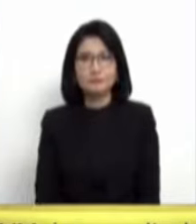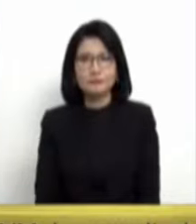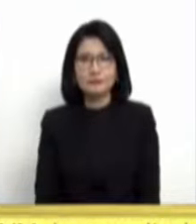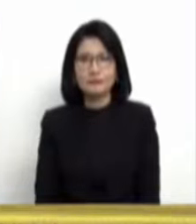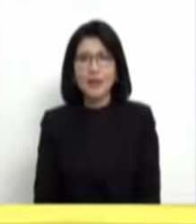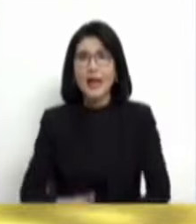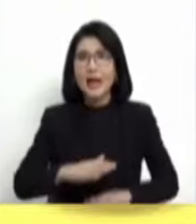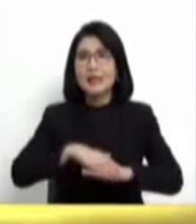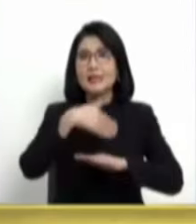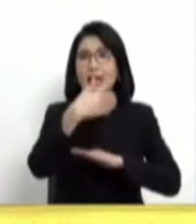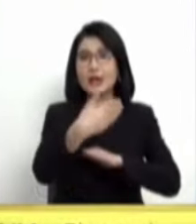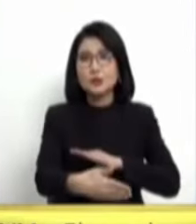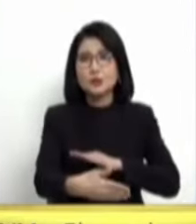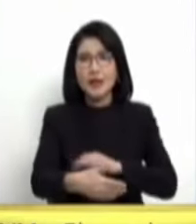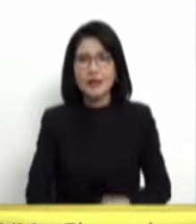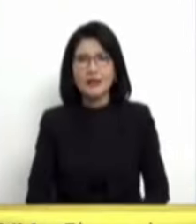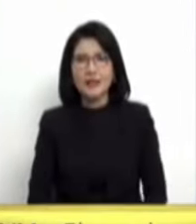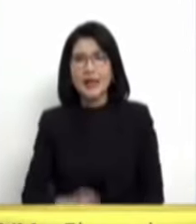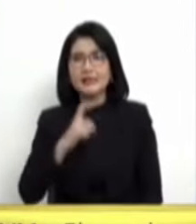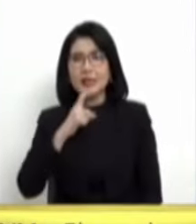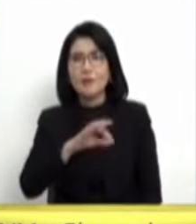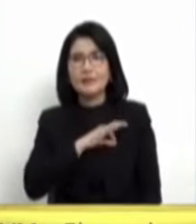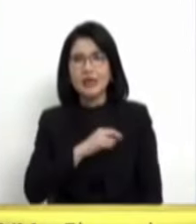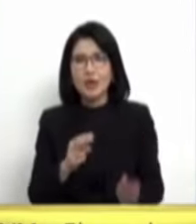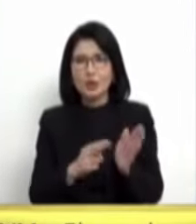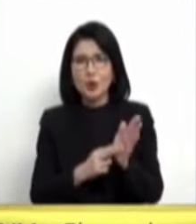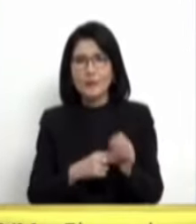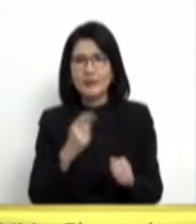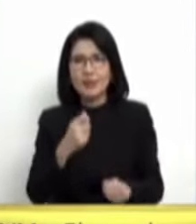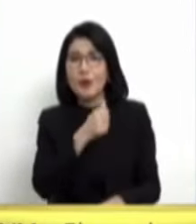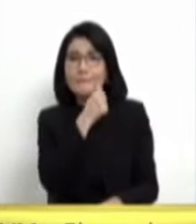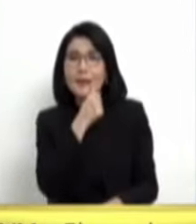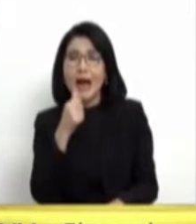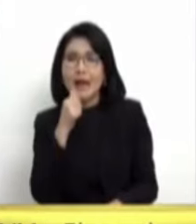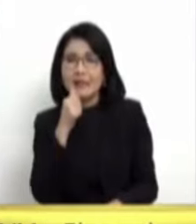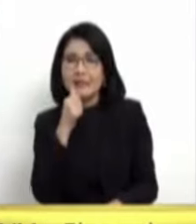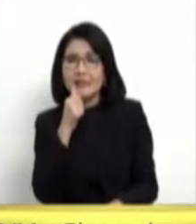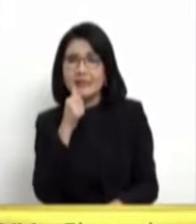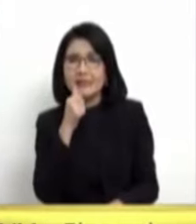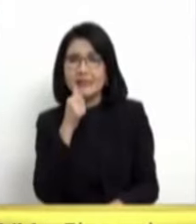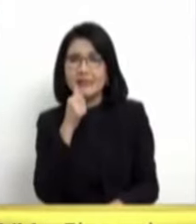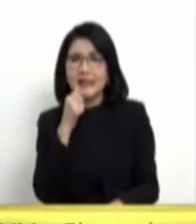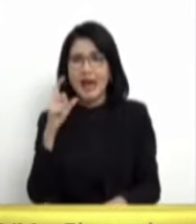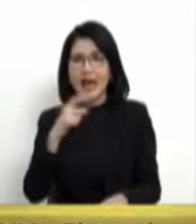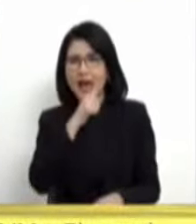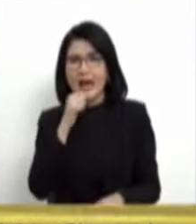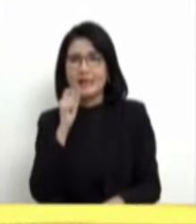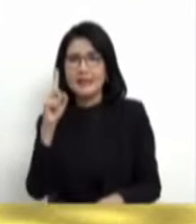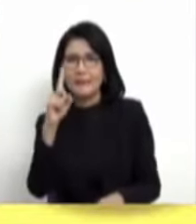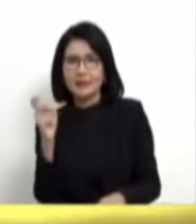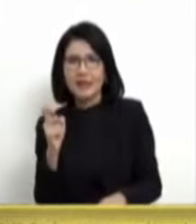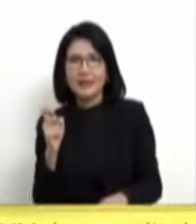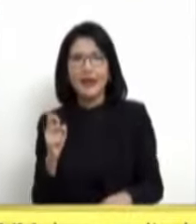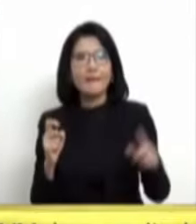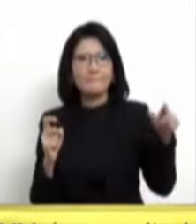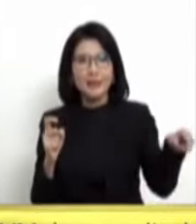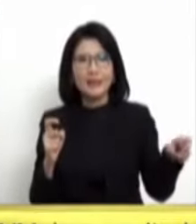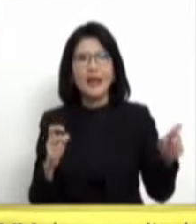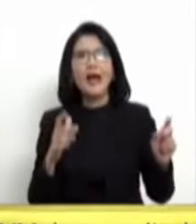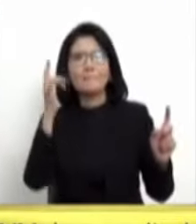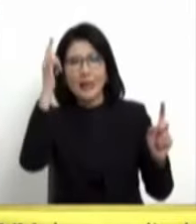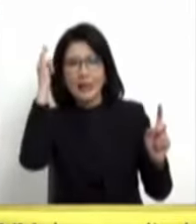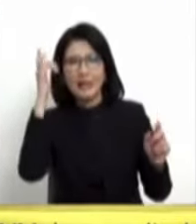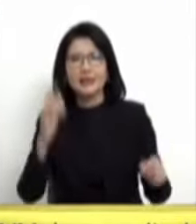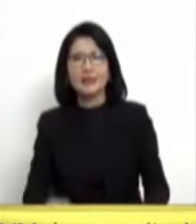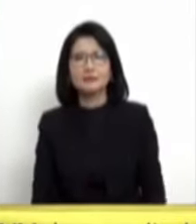ya selanjutnya kita akan beralih ke capres nomor urut 1 Pak Anis Baswedan yang akan bertanya ke capres nomor urut 3 Pak Ganjar pranowo silakan